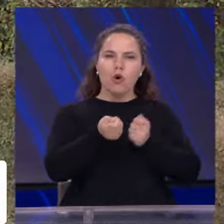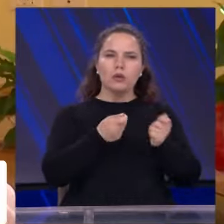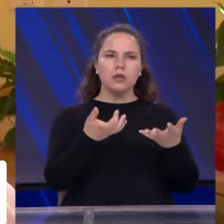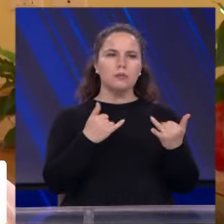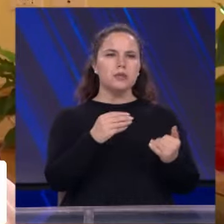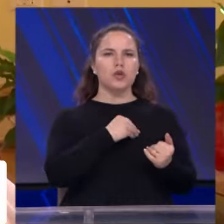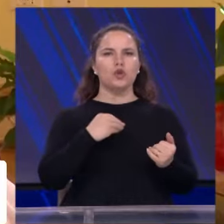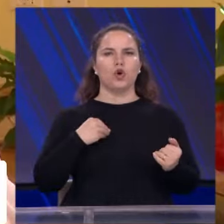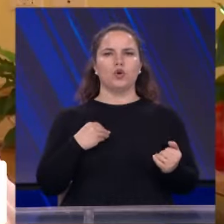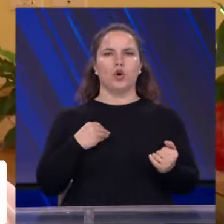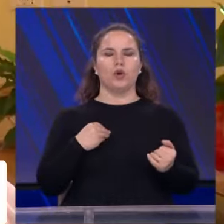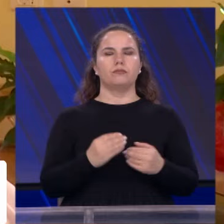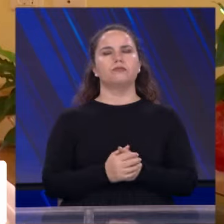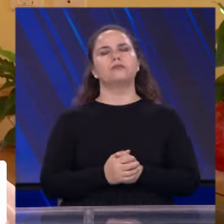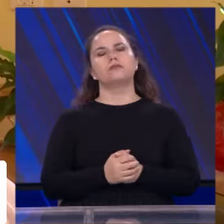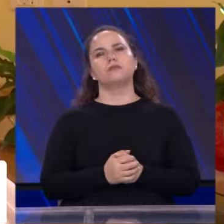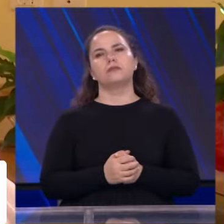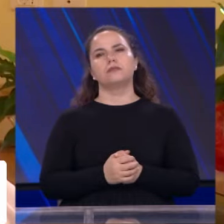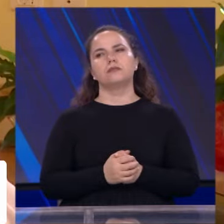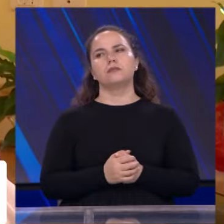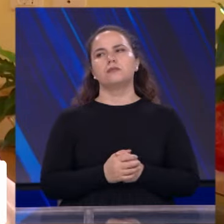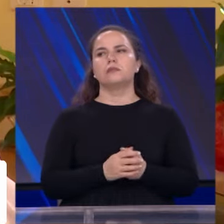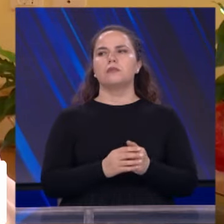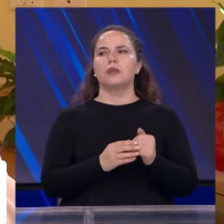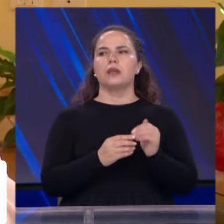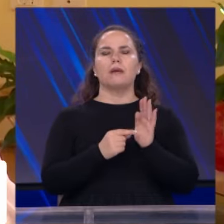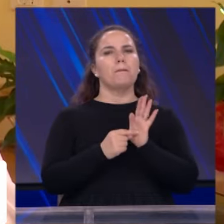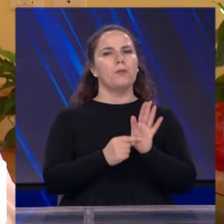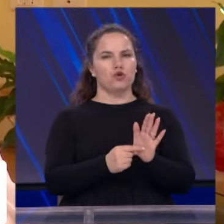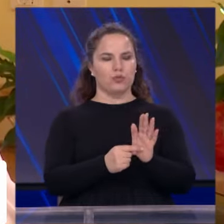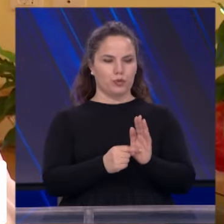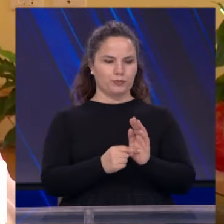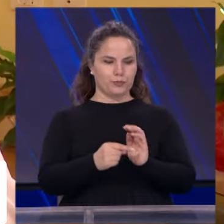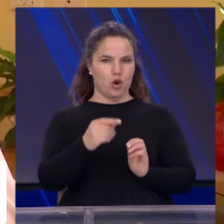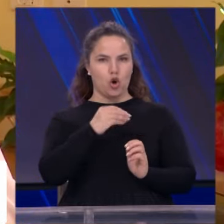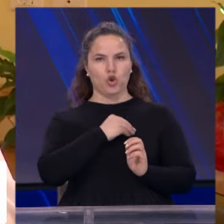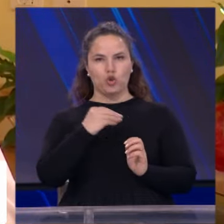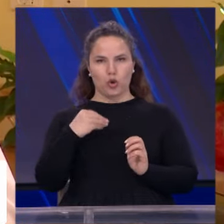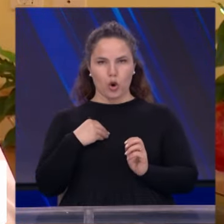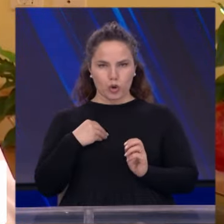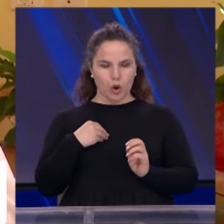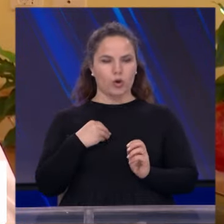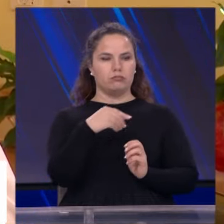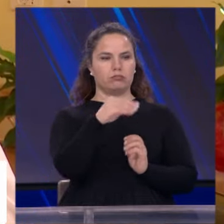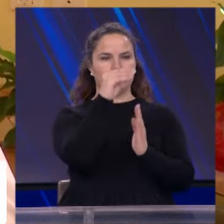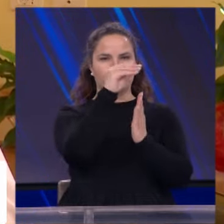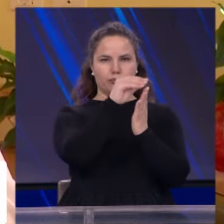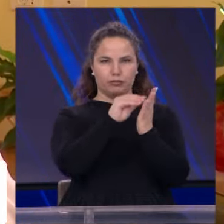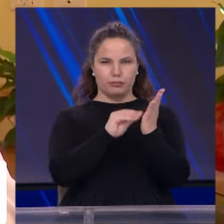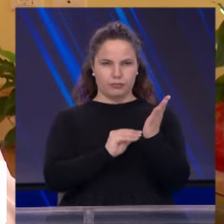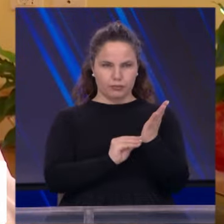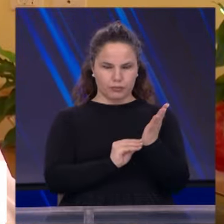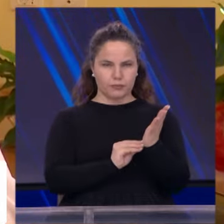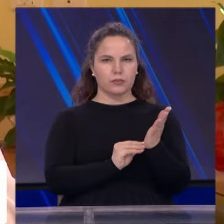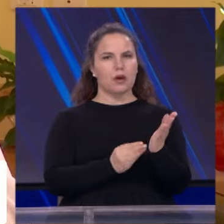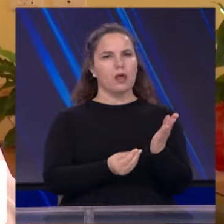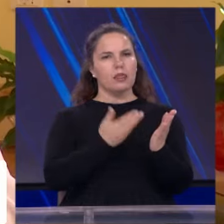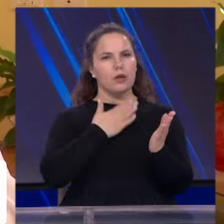mjekëve. Mjekët do kenë bashkëvuprimin e ndërlidhjes për updateimin e të gjithë dijeve të